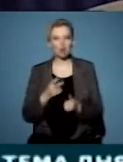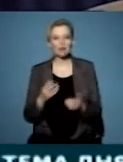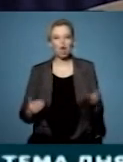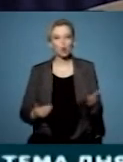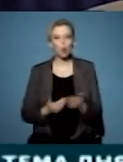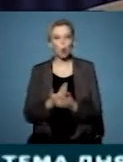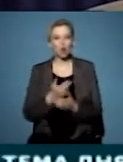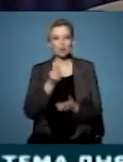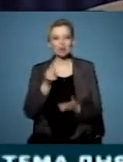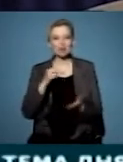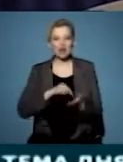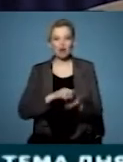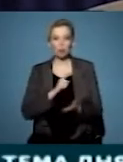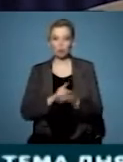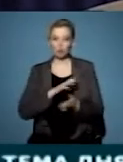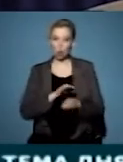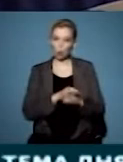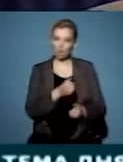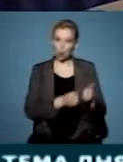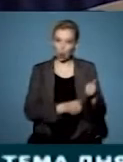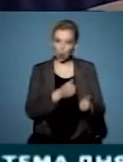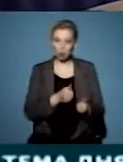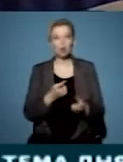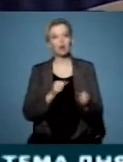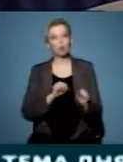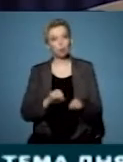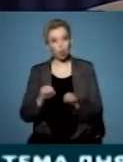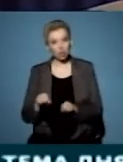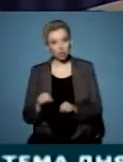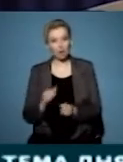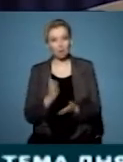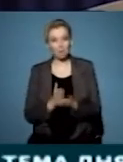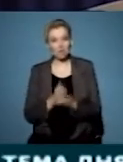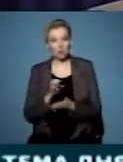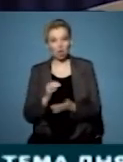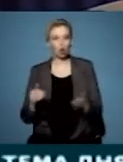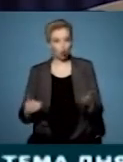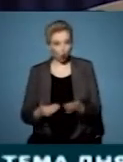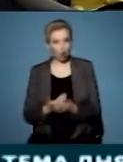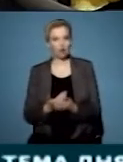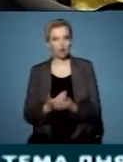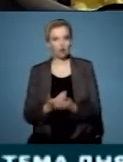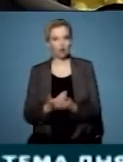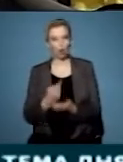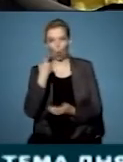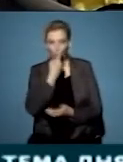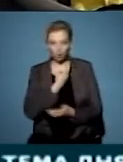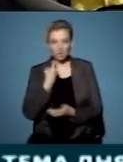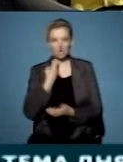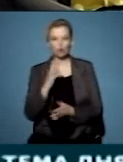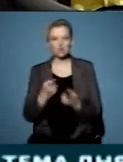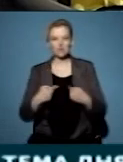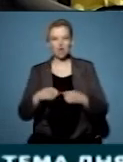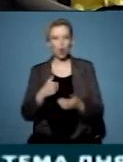новий тариф мав би бути проведений конкурс, і, можливо, ми мали би нові обличчя у